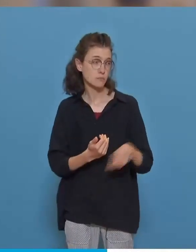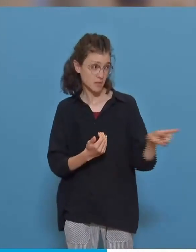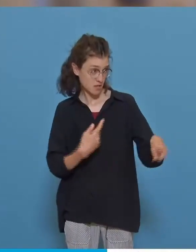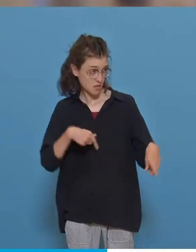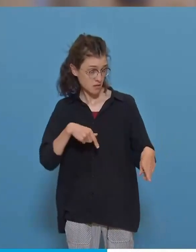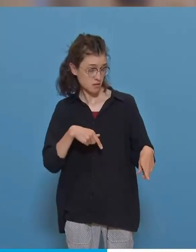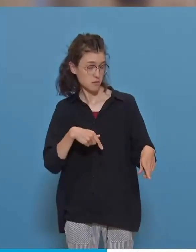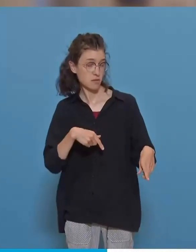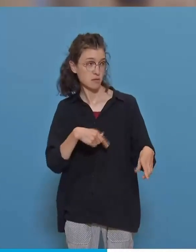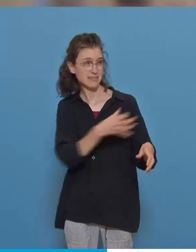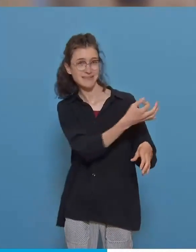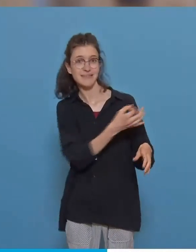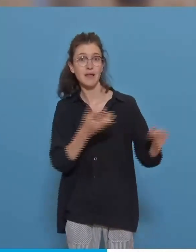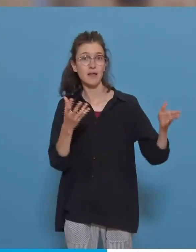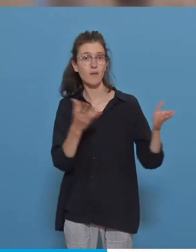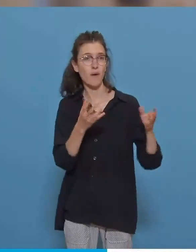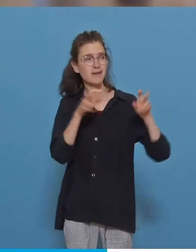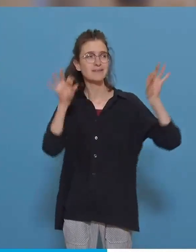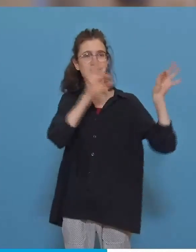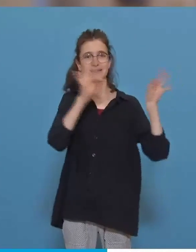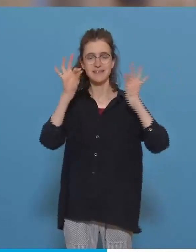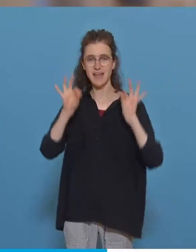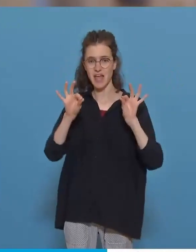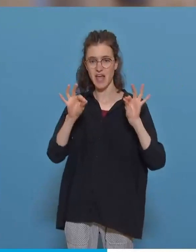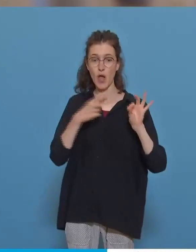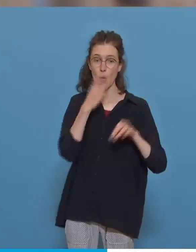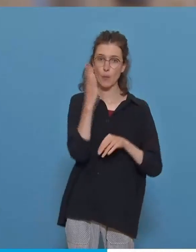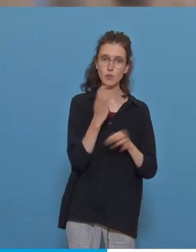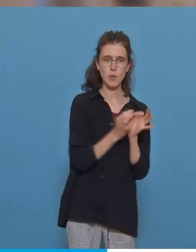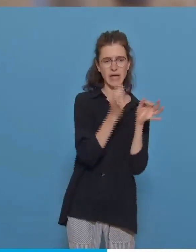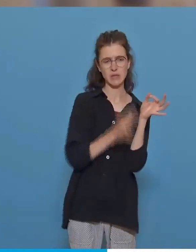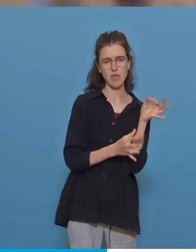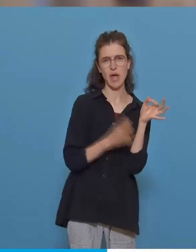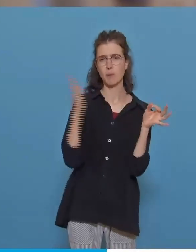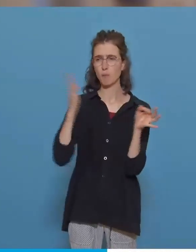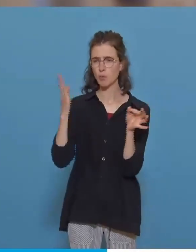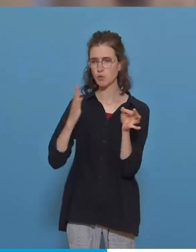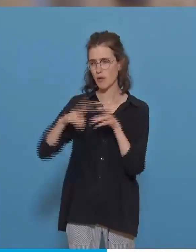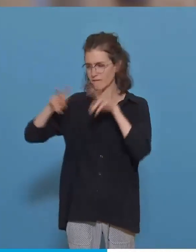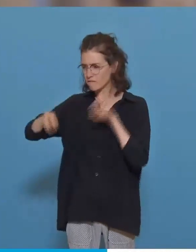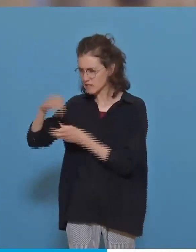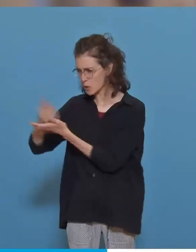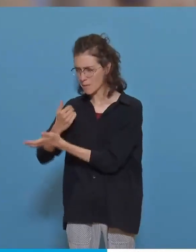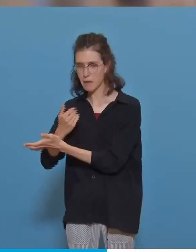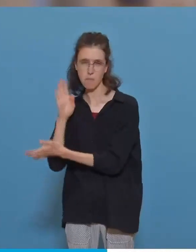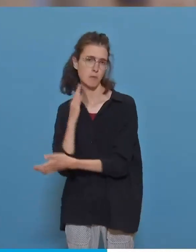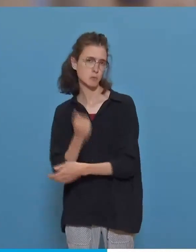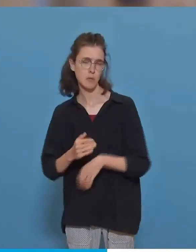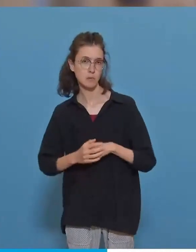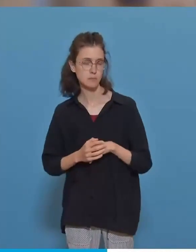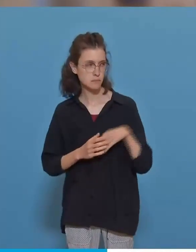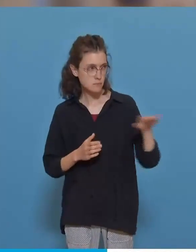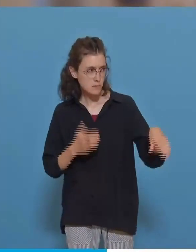paie. Je ne sais pas si nos collègues ont conscience de la paye d'un fonctionnaire de catégorie C de la fonction